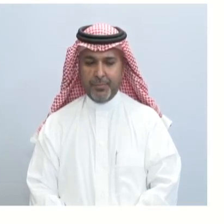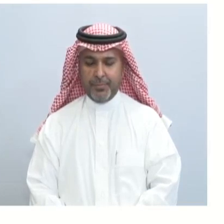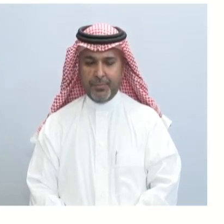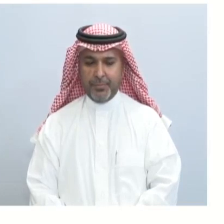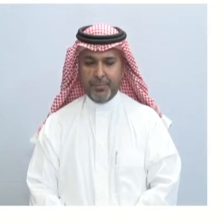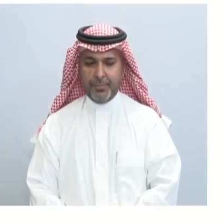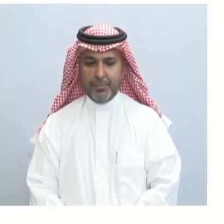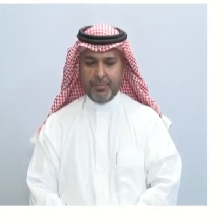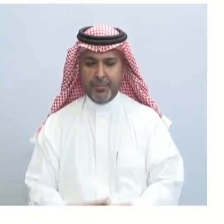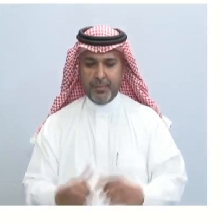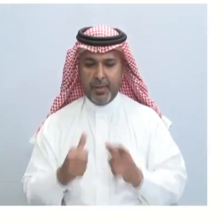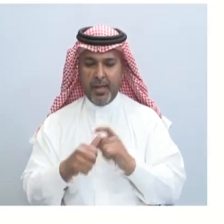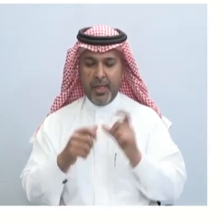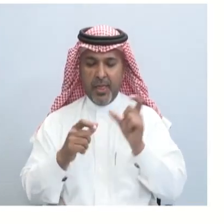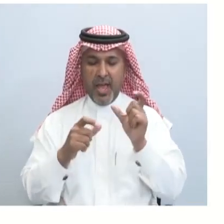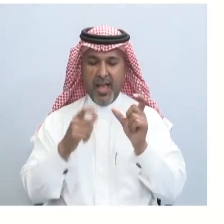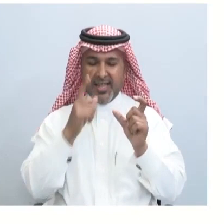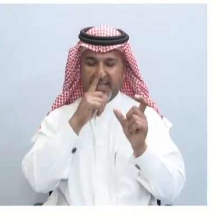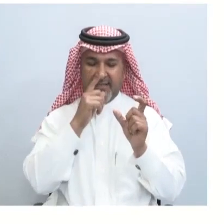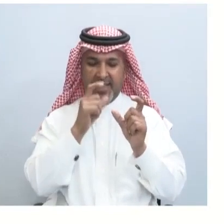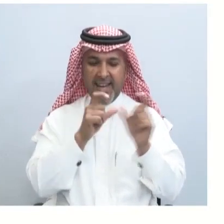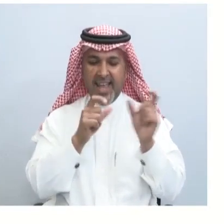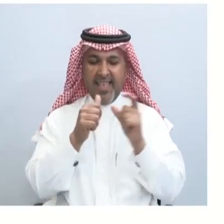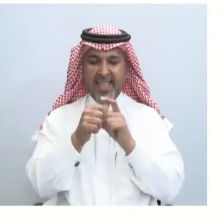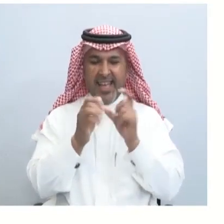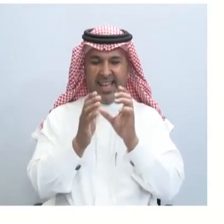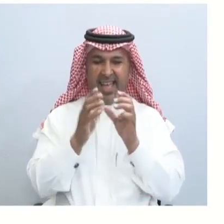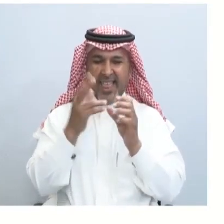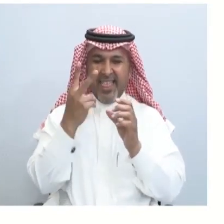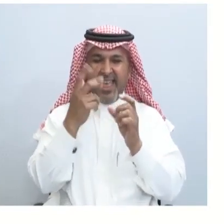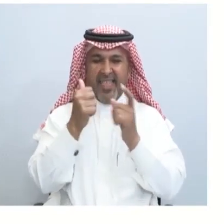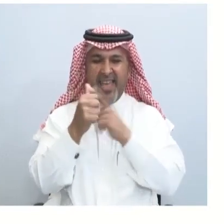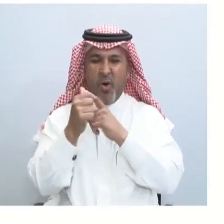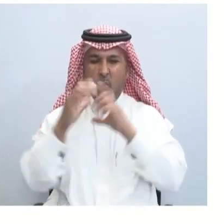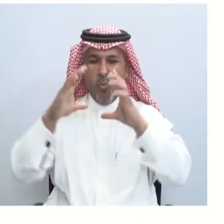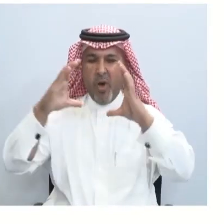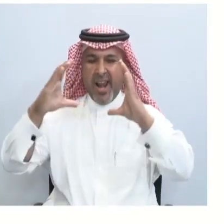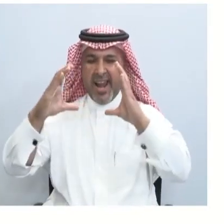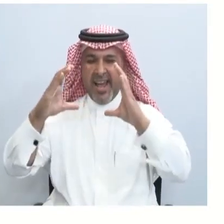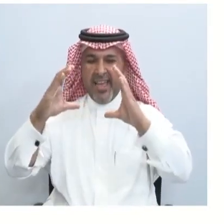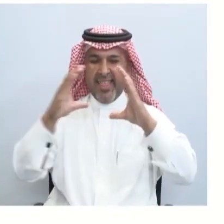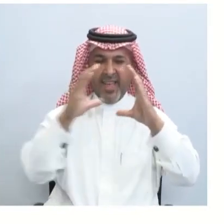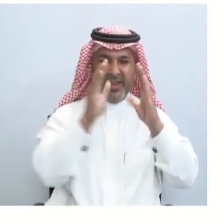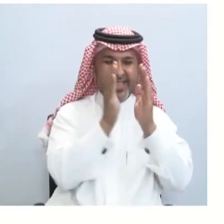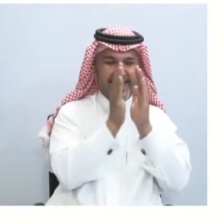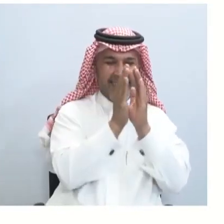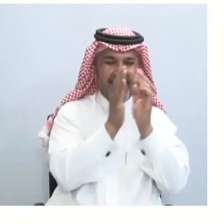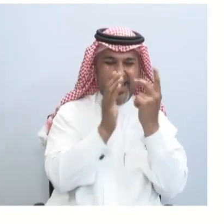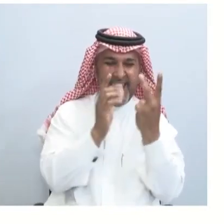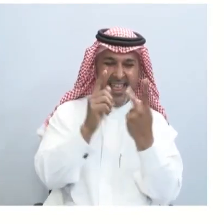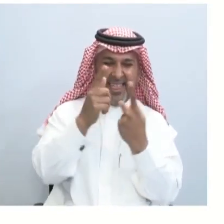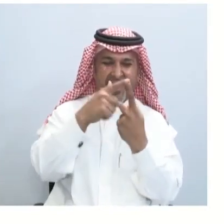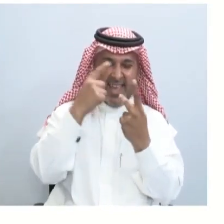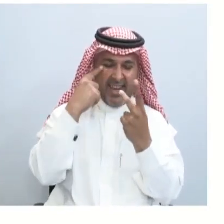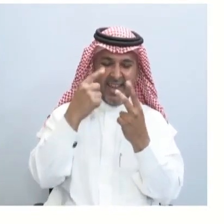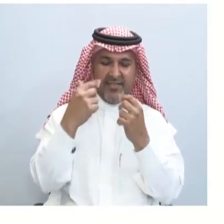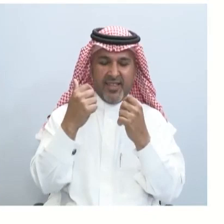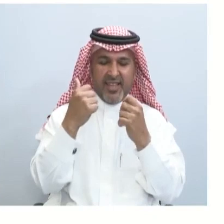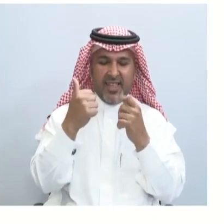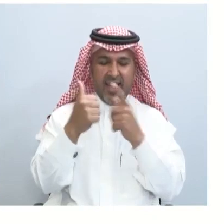هذا هو المدخل الذي يمثل شبه المنحرف اذا هذه البركه مستطيله الشكل ومدخلها شكل شبه